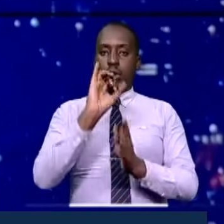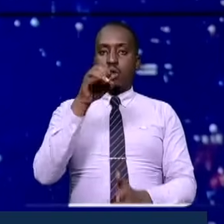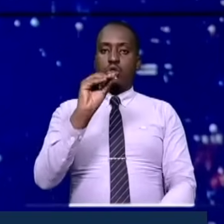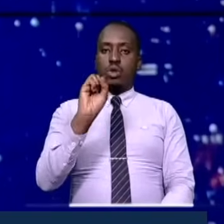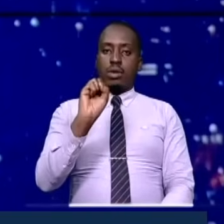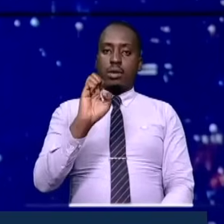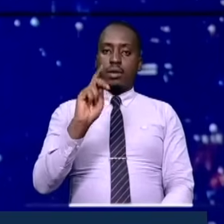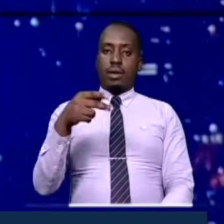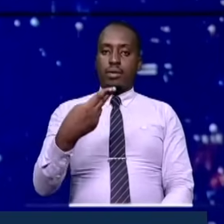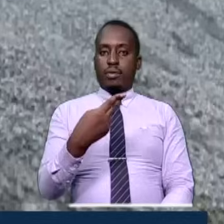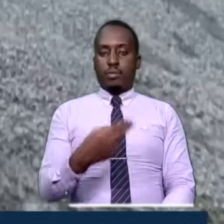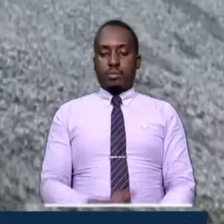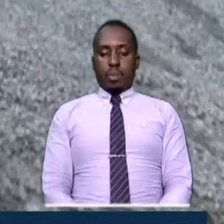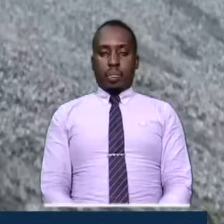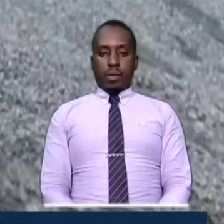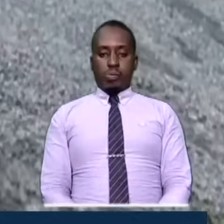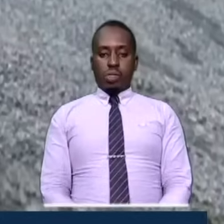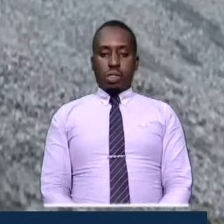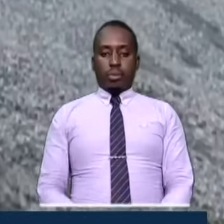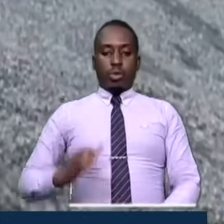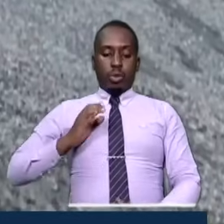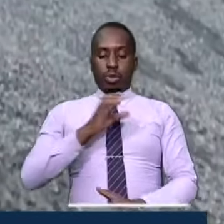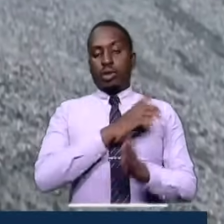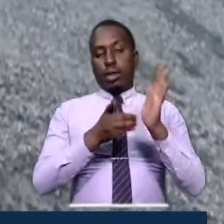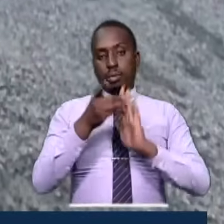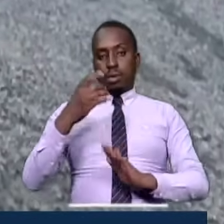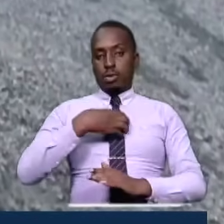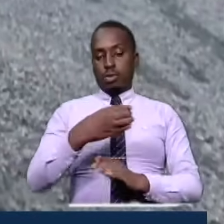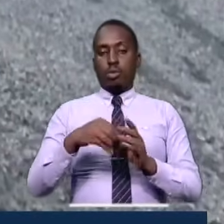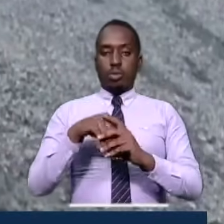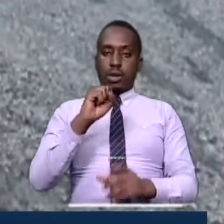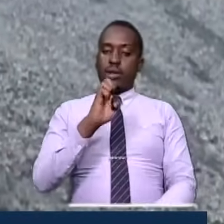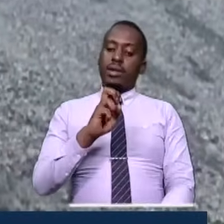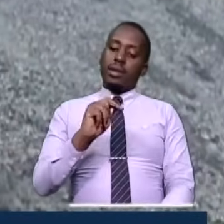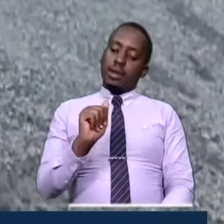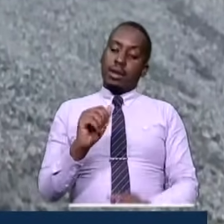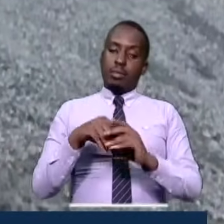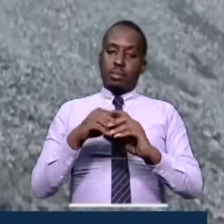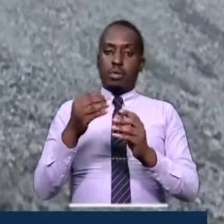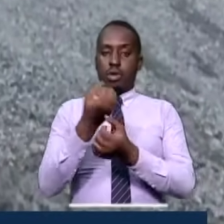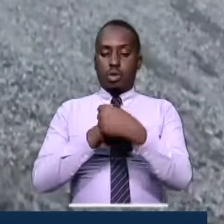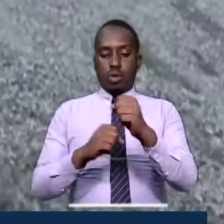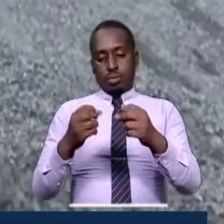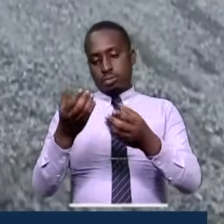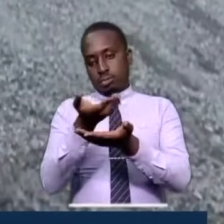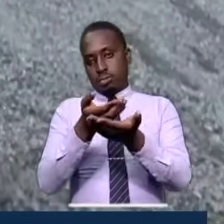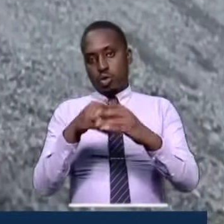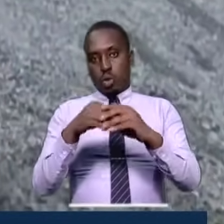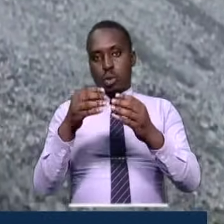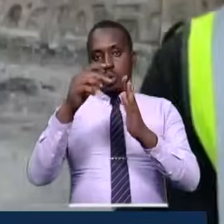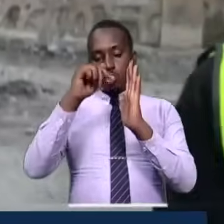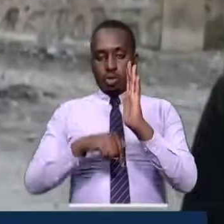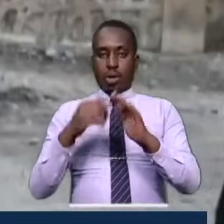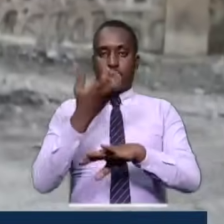Mashimire. Poro ya komisiyo y'iterambere ry'ubukungu n'imari muri Sena ku gikorwa cyo kugenzura ibikorwa mu bucukuzi bw'amabuye y'agaciro mu